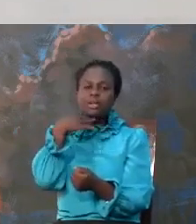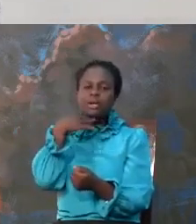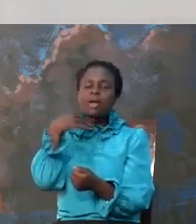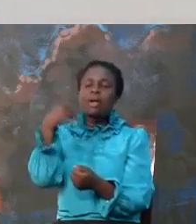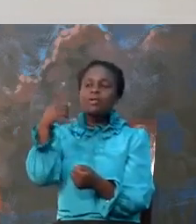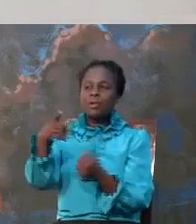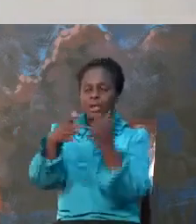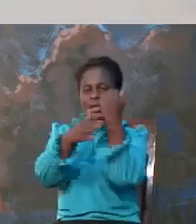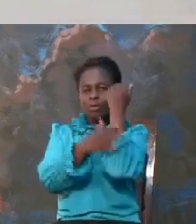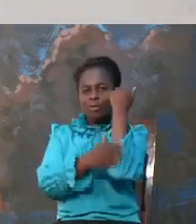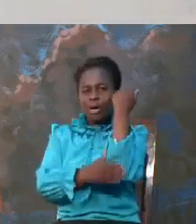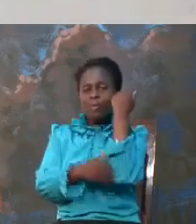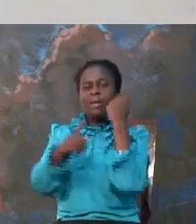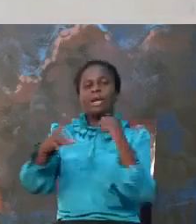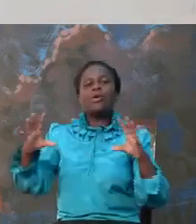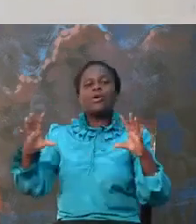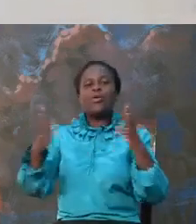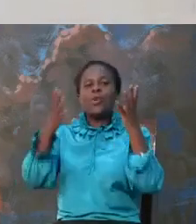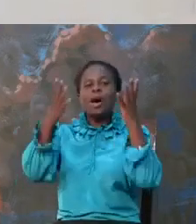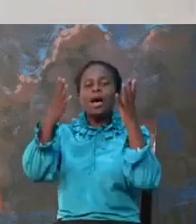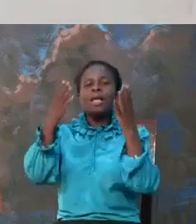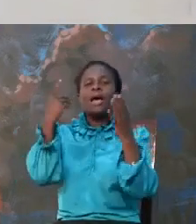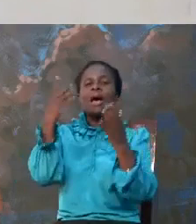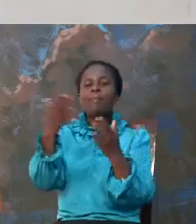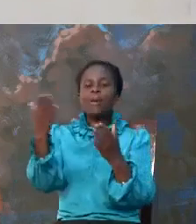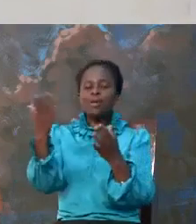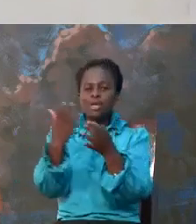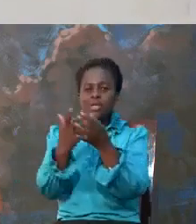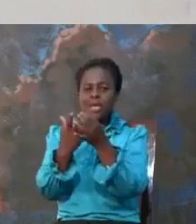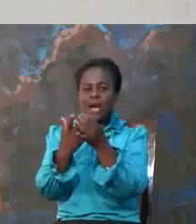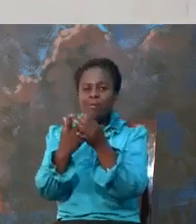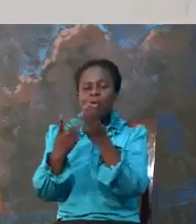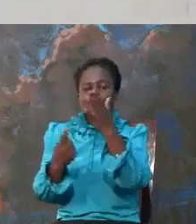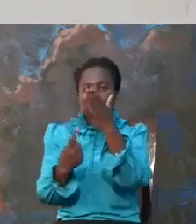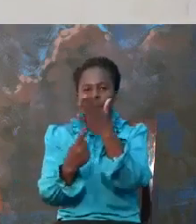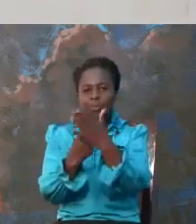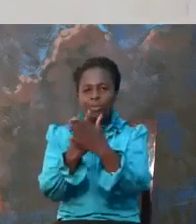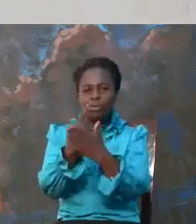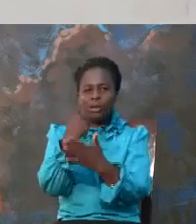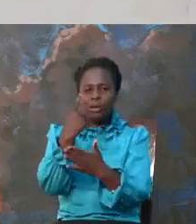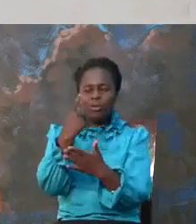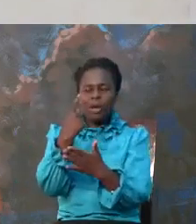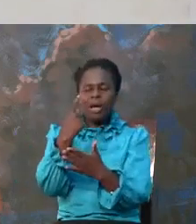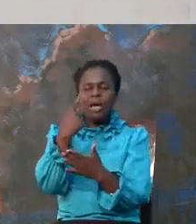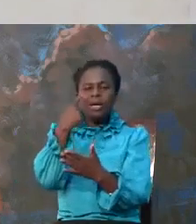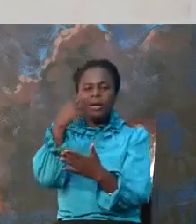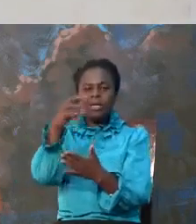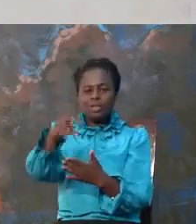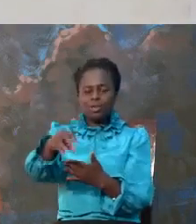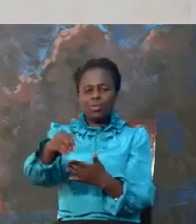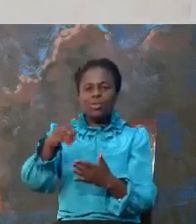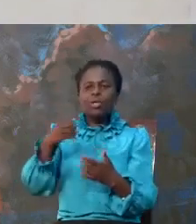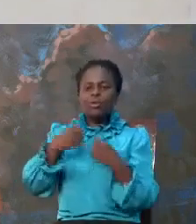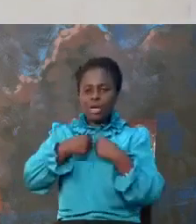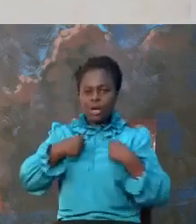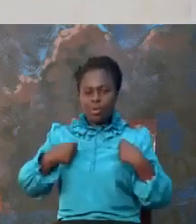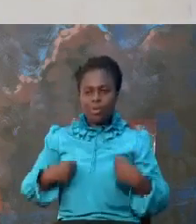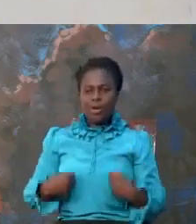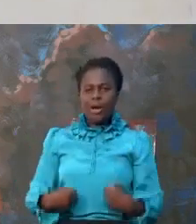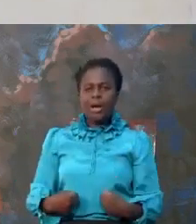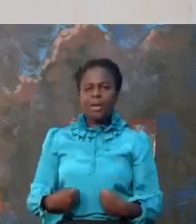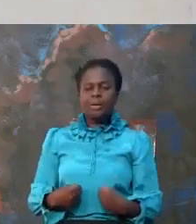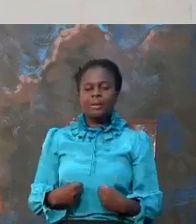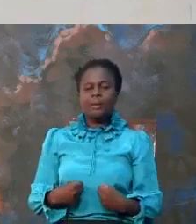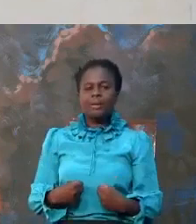aliyeungama, na ule uhai ambao ndio damu ilipokuwa inatolewa ilichukuliwa na kwani. Sasa hapa ndipo nahitaji uweze